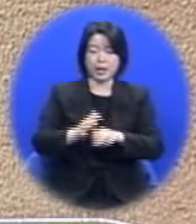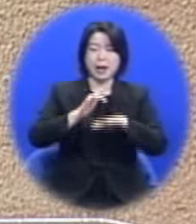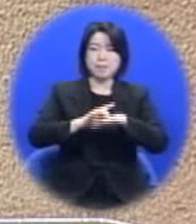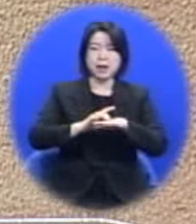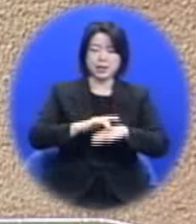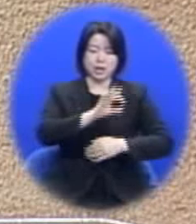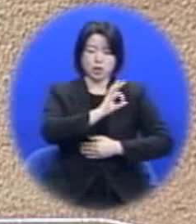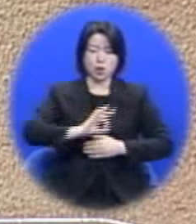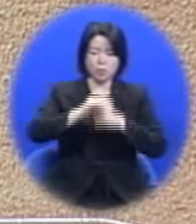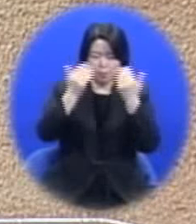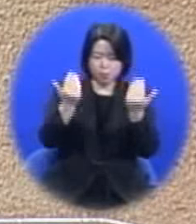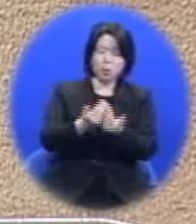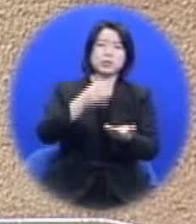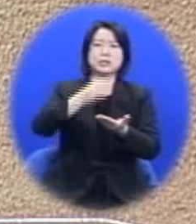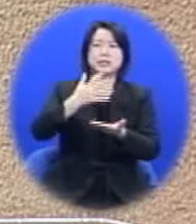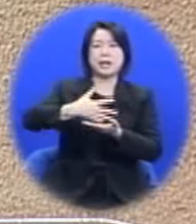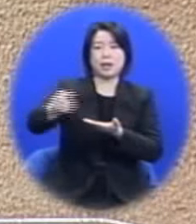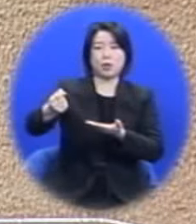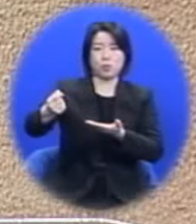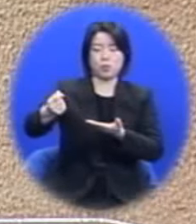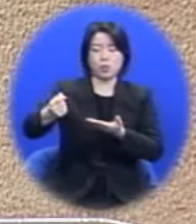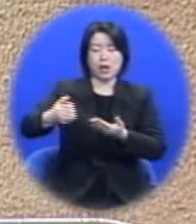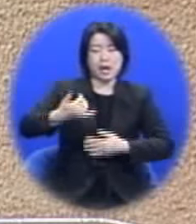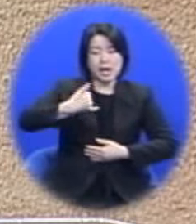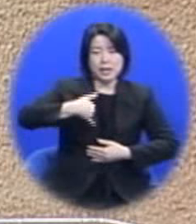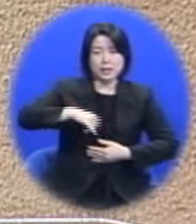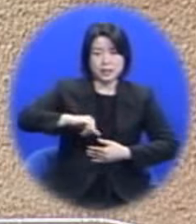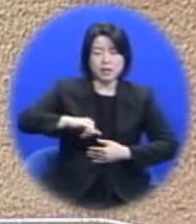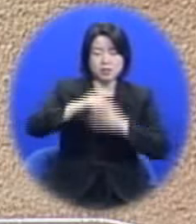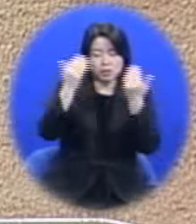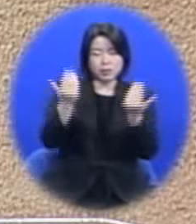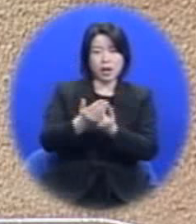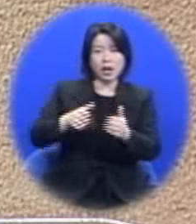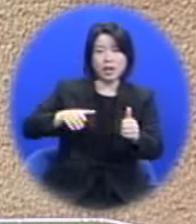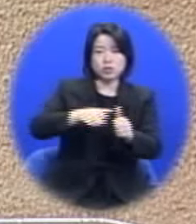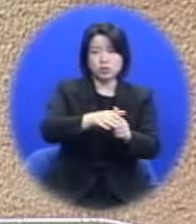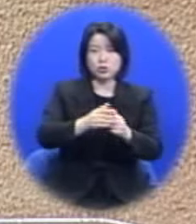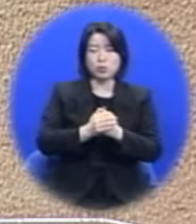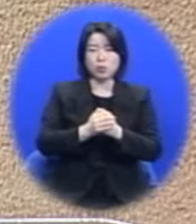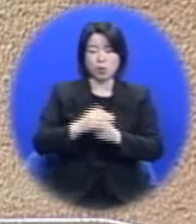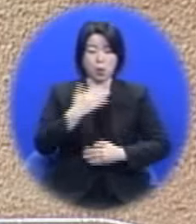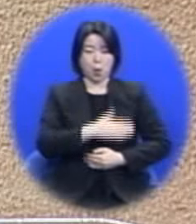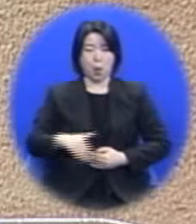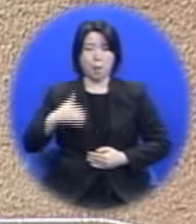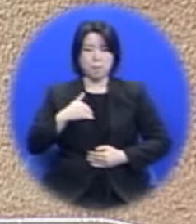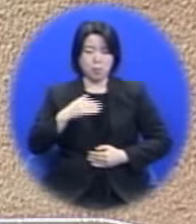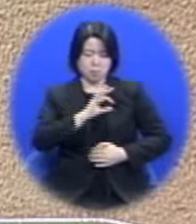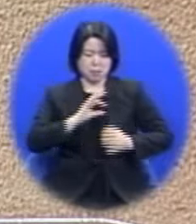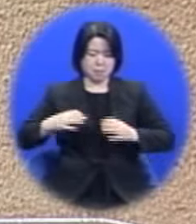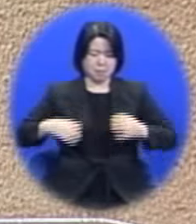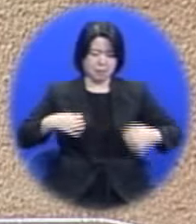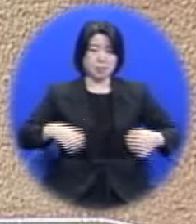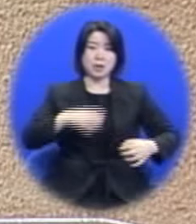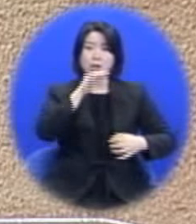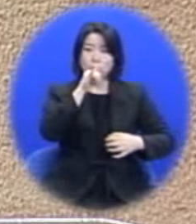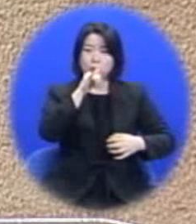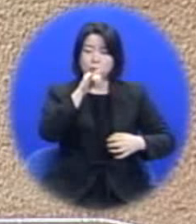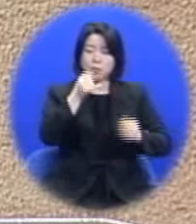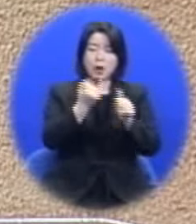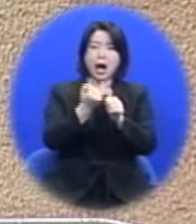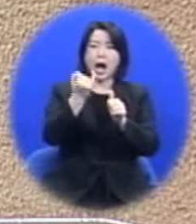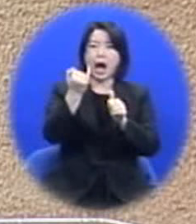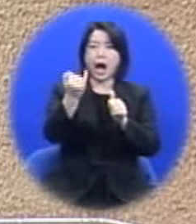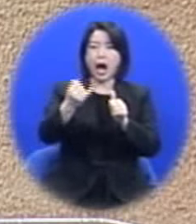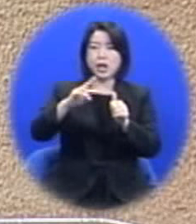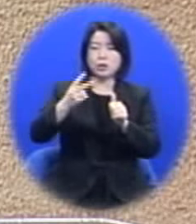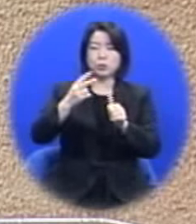다 뺏어가고 자녀들 다 죽이고 욥의 몸에 악창이 생기고 아내마저도 하나님을